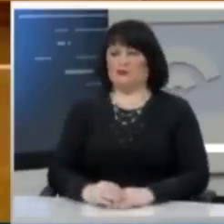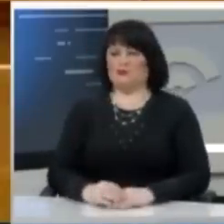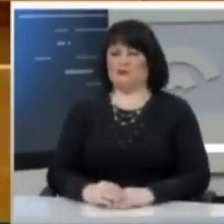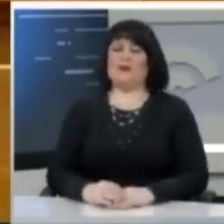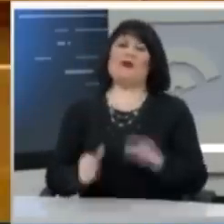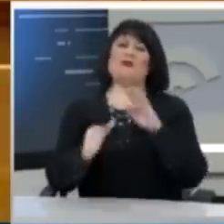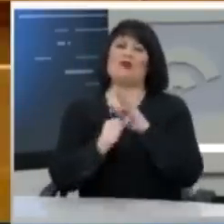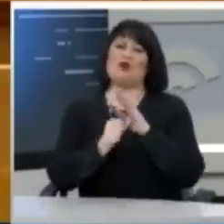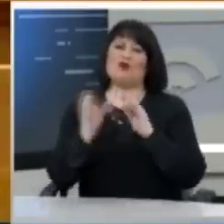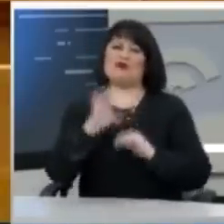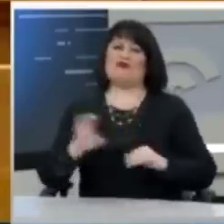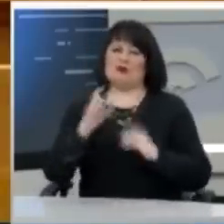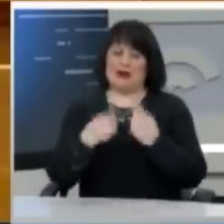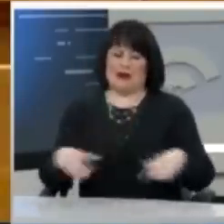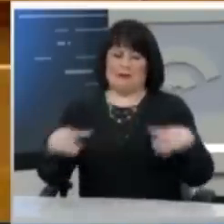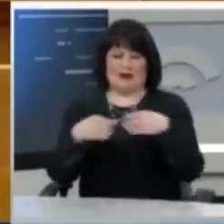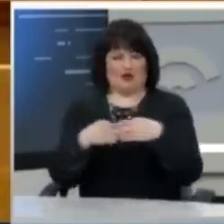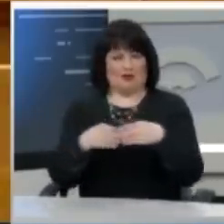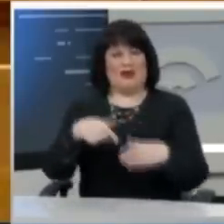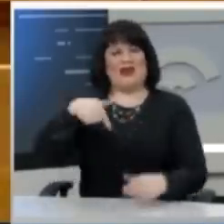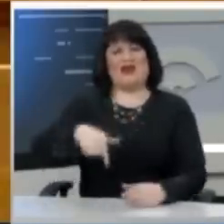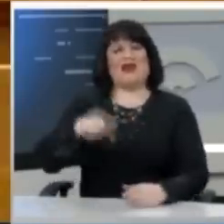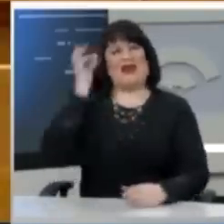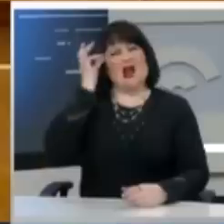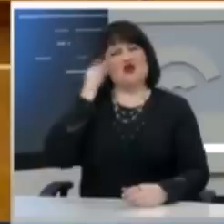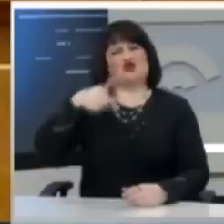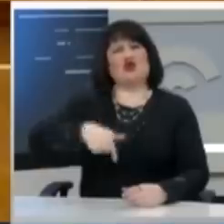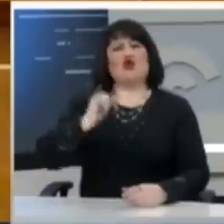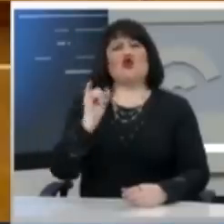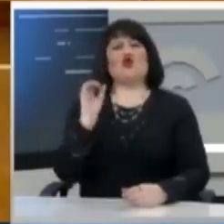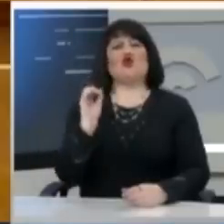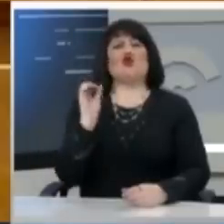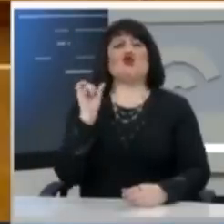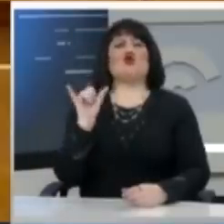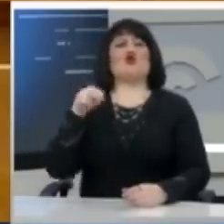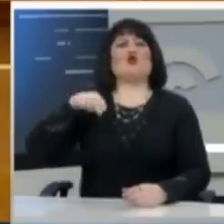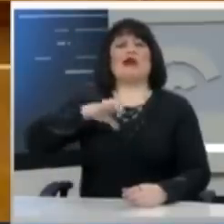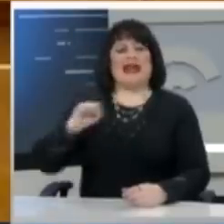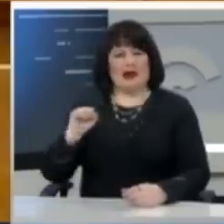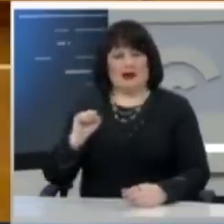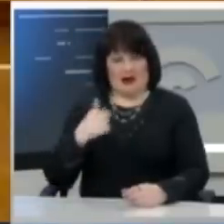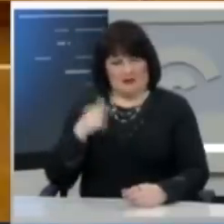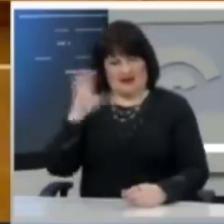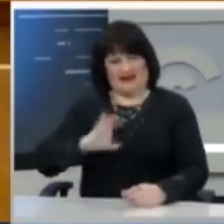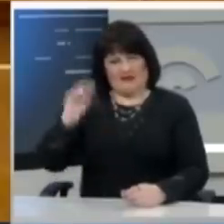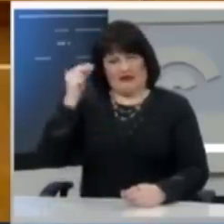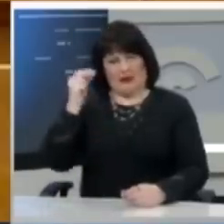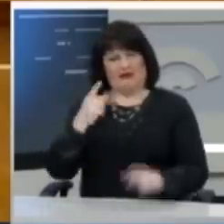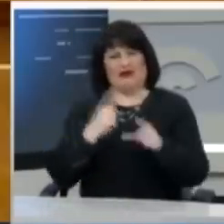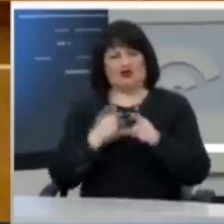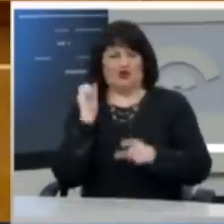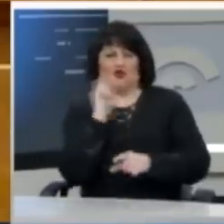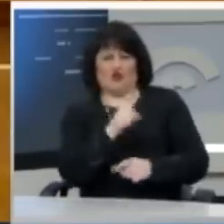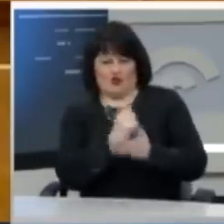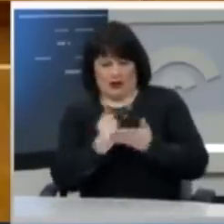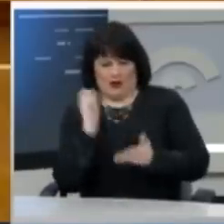Πρόεδρος της Ευρωπαϊκής Επιτροπής, ο κύριος Γιούγκερ, απάντησε στην επιστολή της Ευρωκοινοβουλευτικής Ομάδας του ΚΚΕ